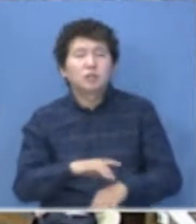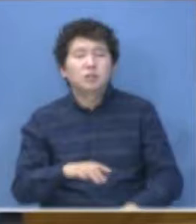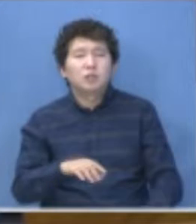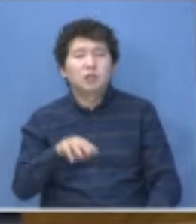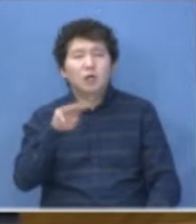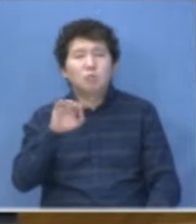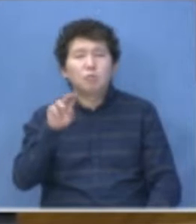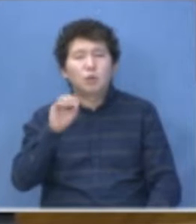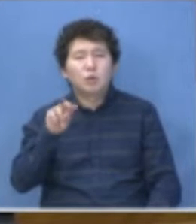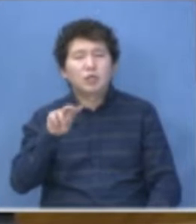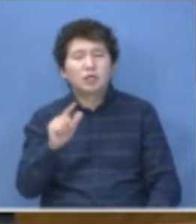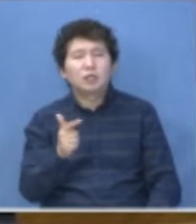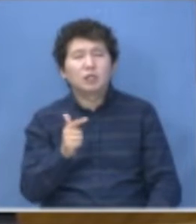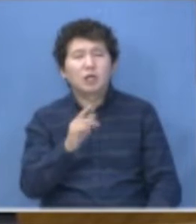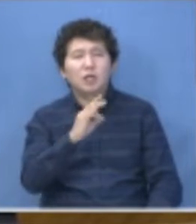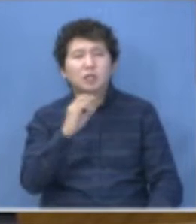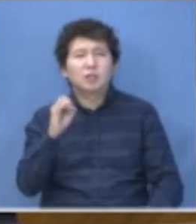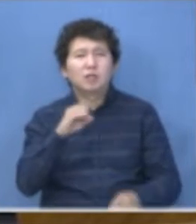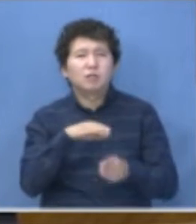состоялась.